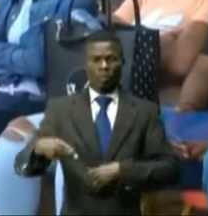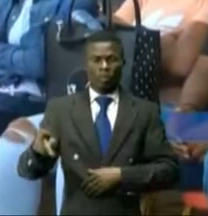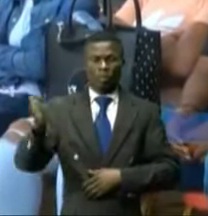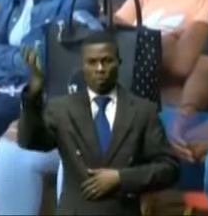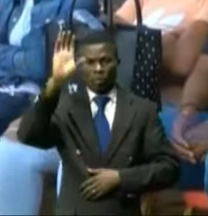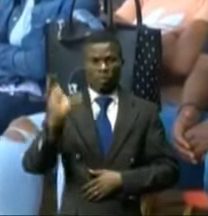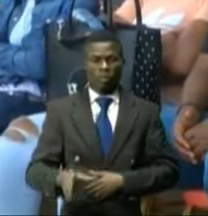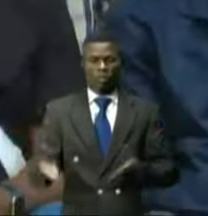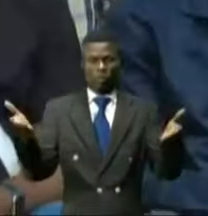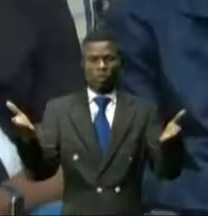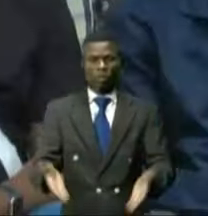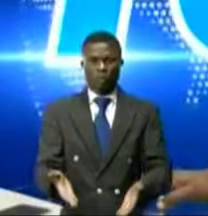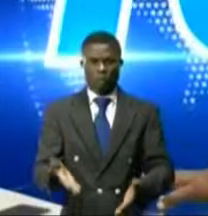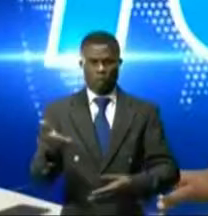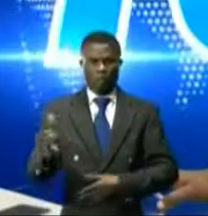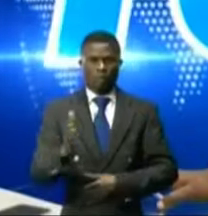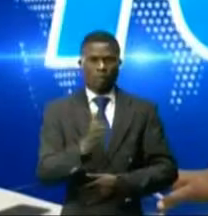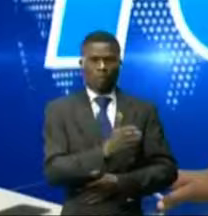Congo central.